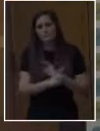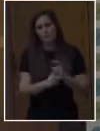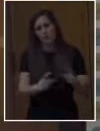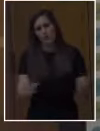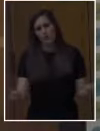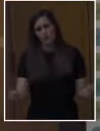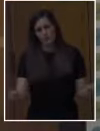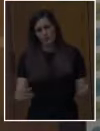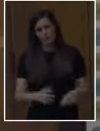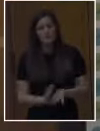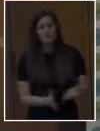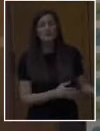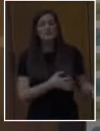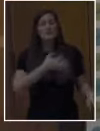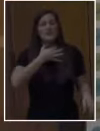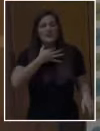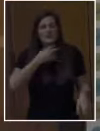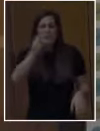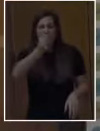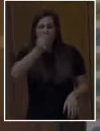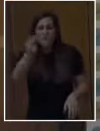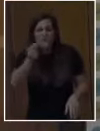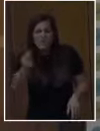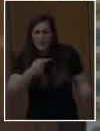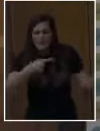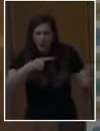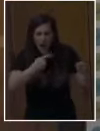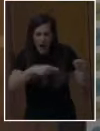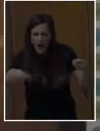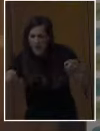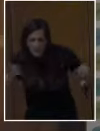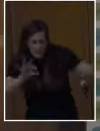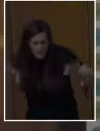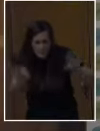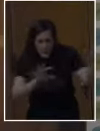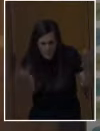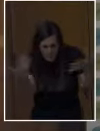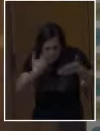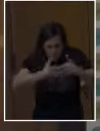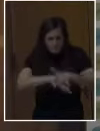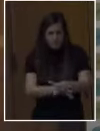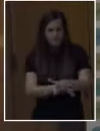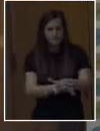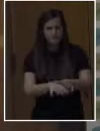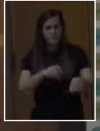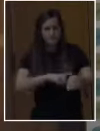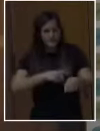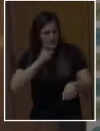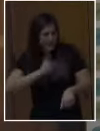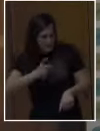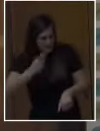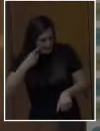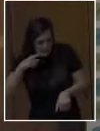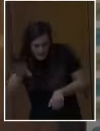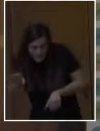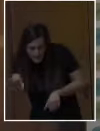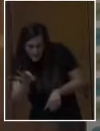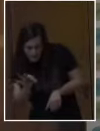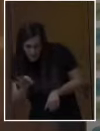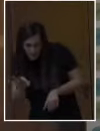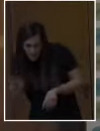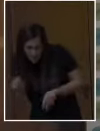Χρειάζομαι διαθεματικότητα. Χρειάζομαι τα νοητικά σχήματα που θα πάρω από αυτό το πράγμα το οποίο θα κρίνω, να μπορώ να τα μεταφέρω από το ένα